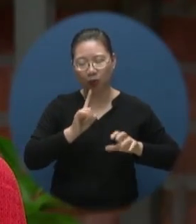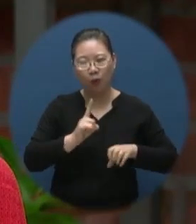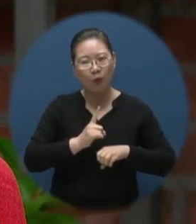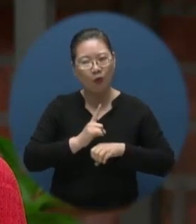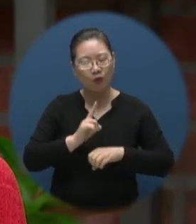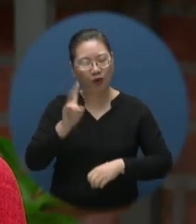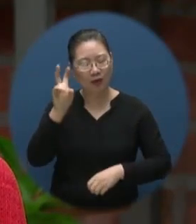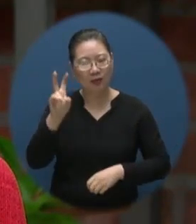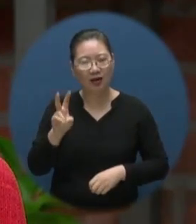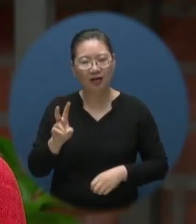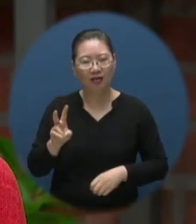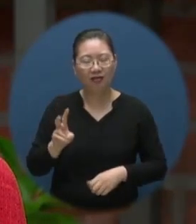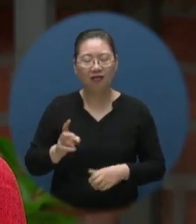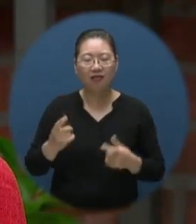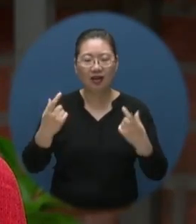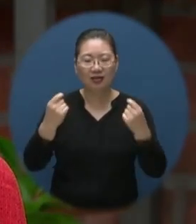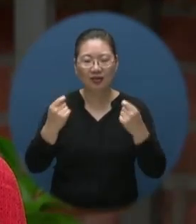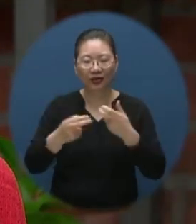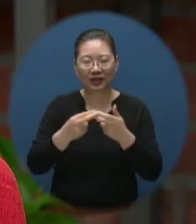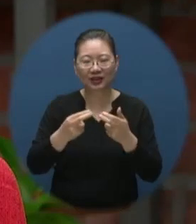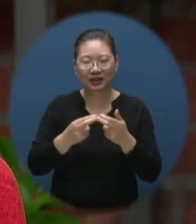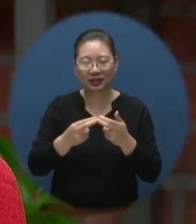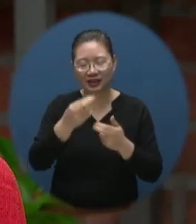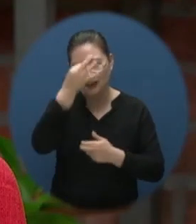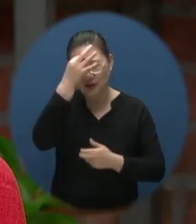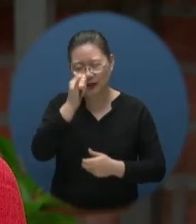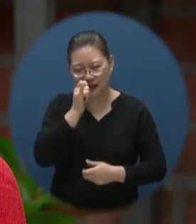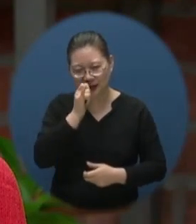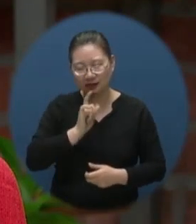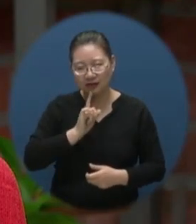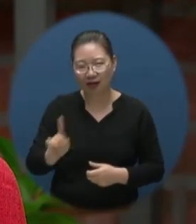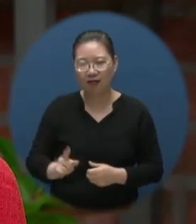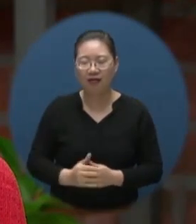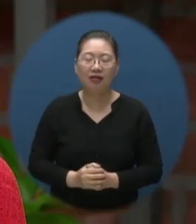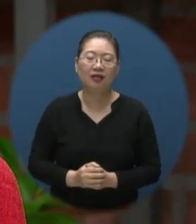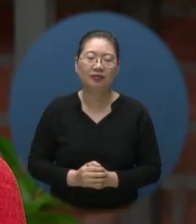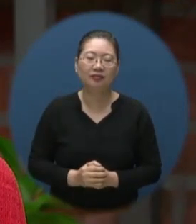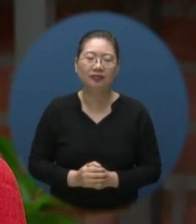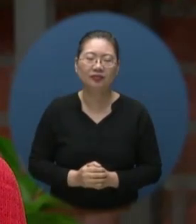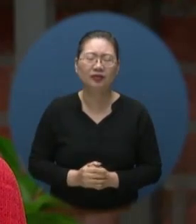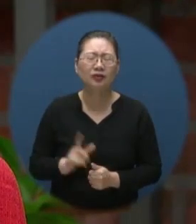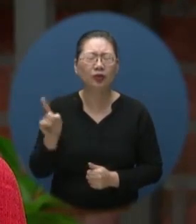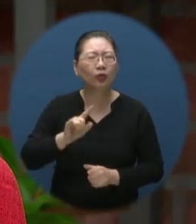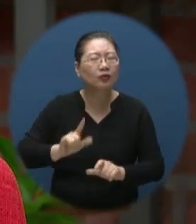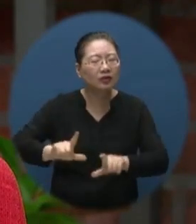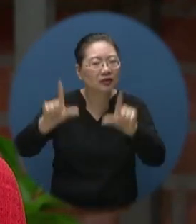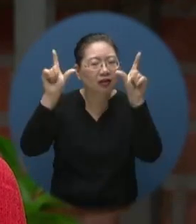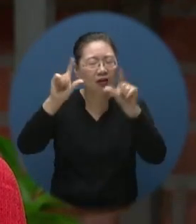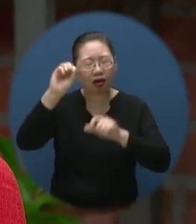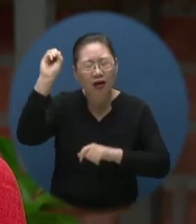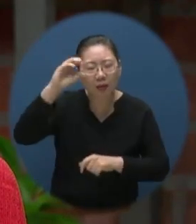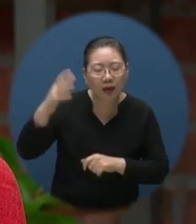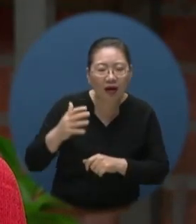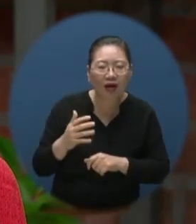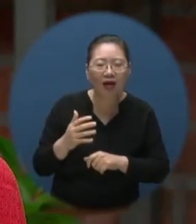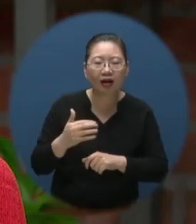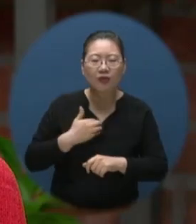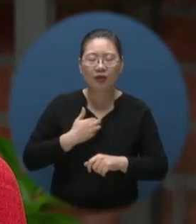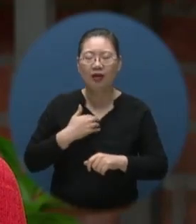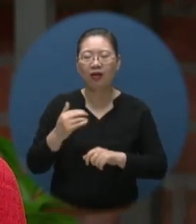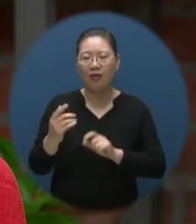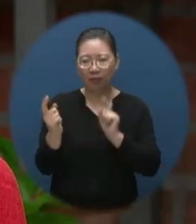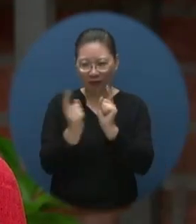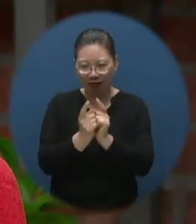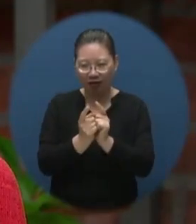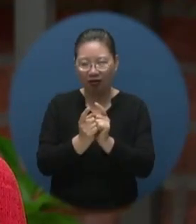봐요. 이런 의술도 있다. 예, 이렇게. 예. 근데 어느 날 갑자기 이분이 날